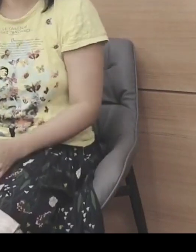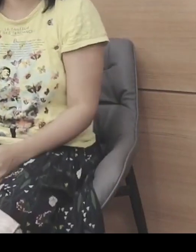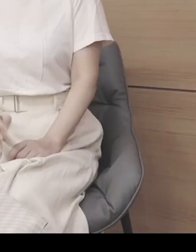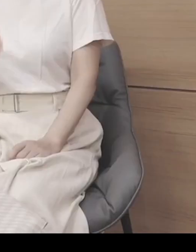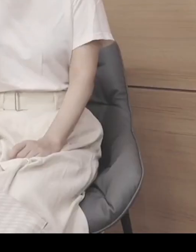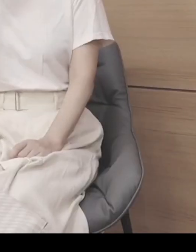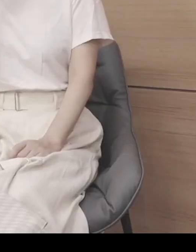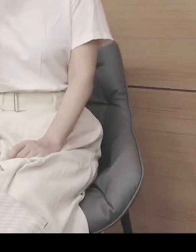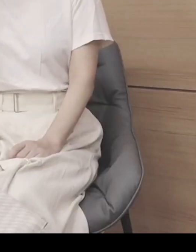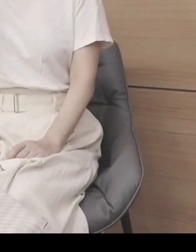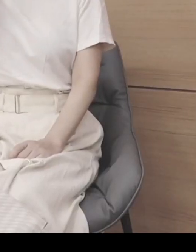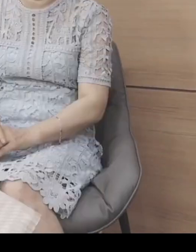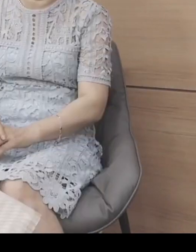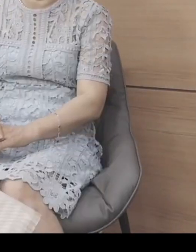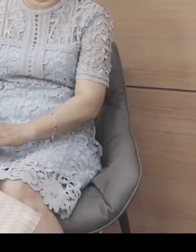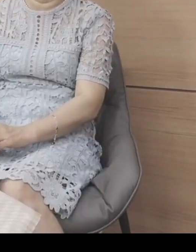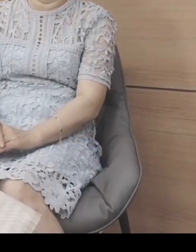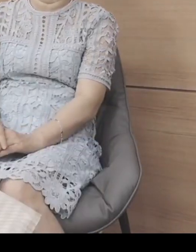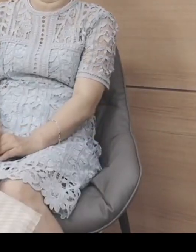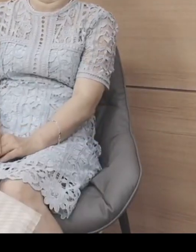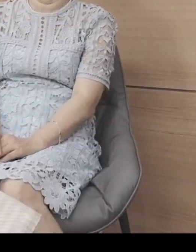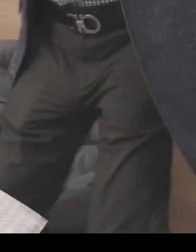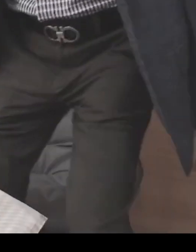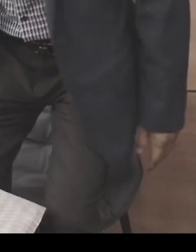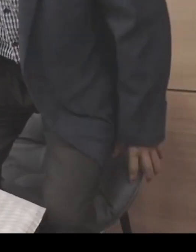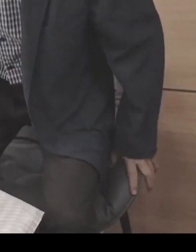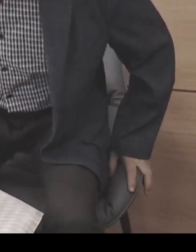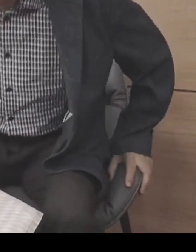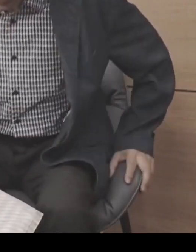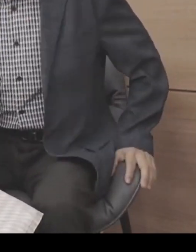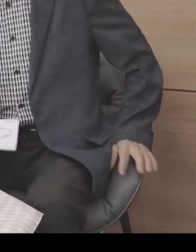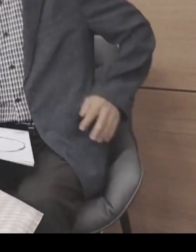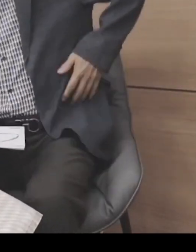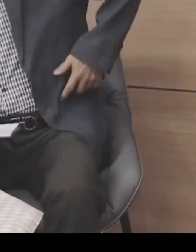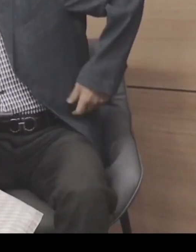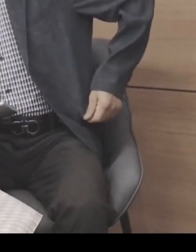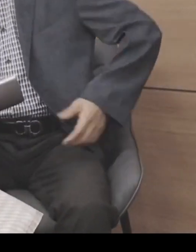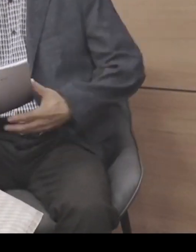부족한 거밖에 안 듣거든요.